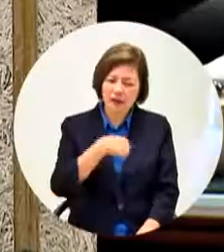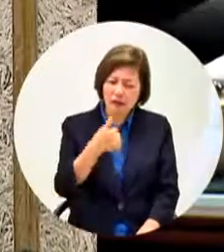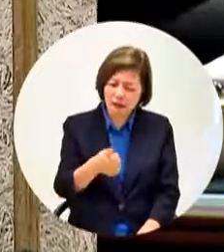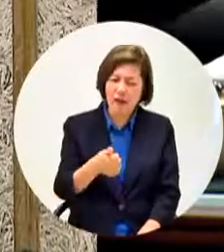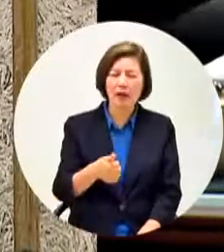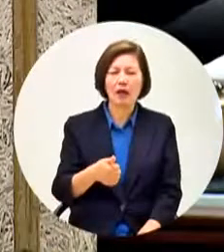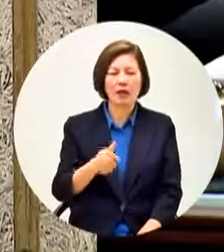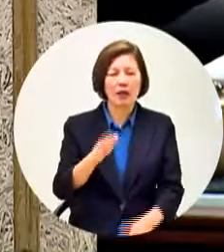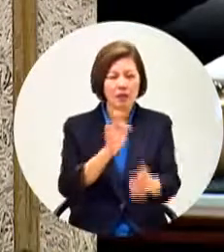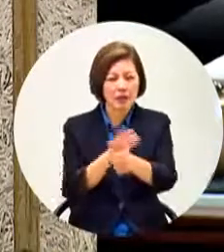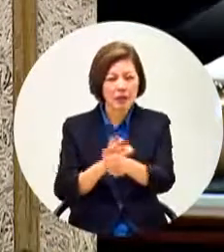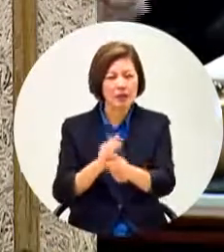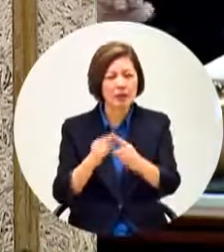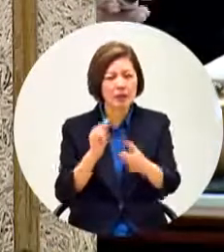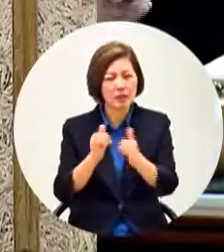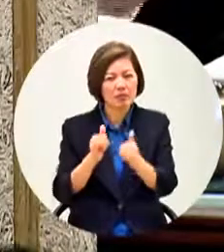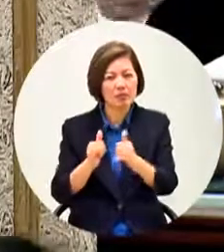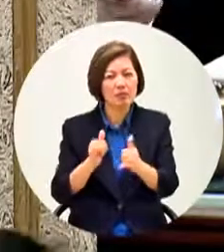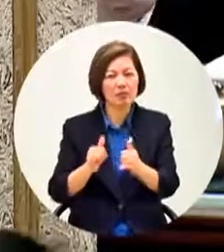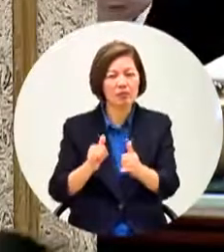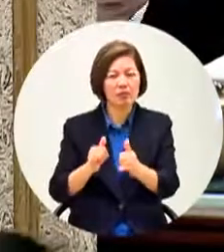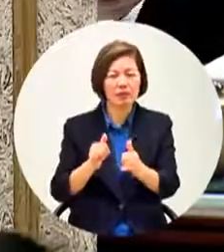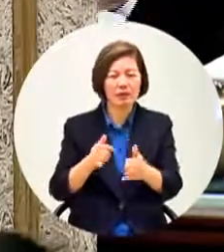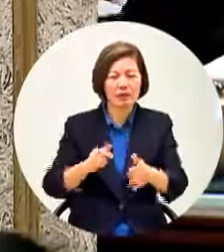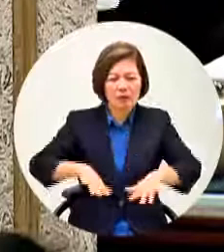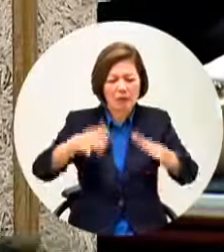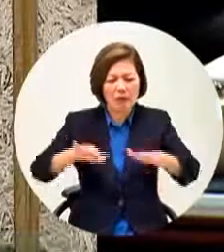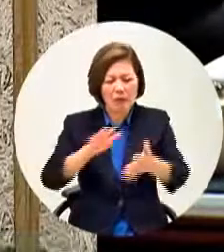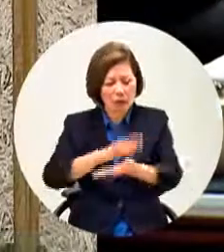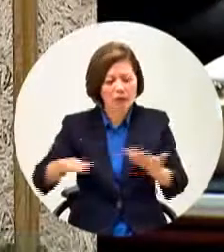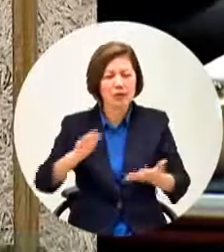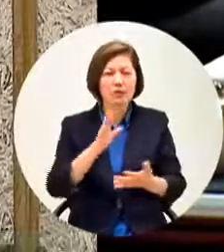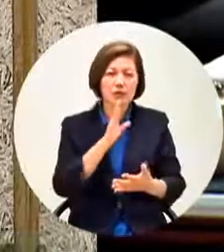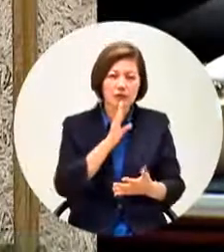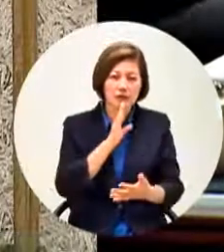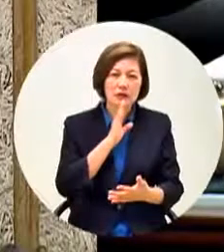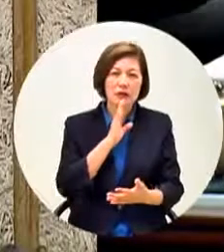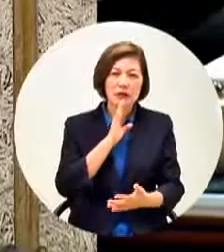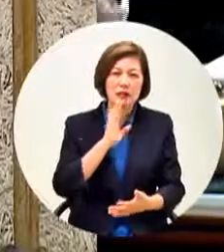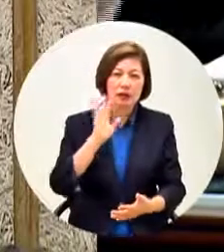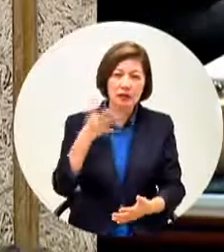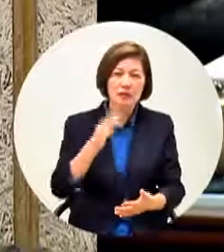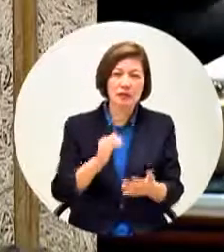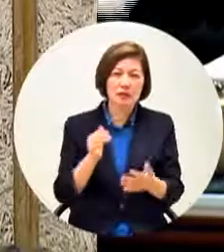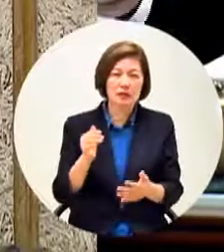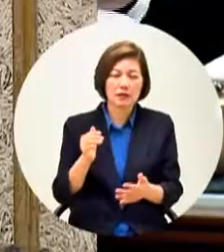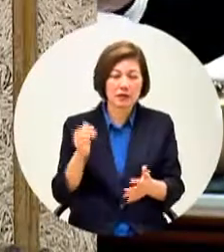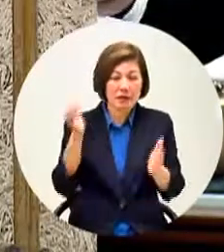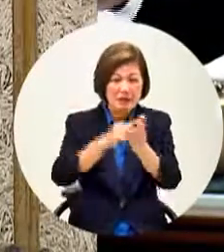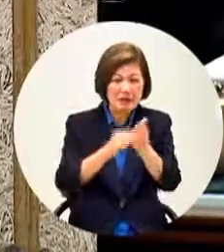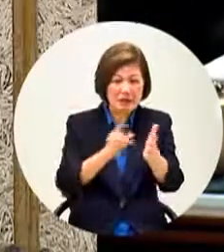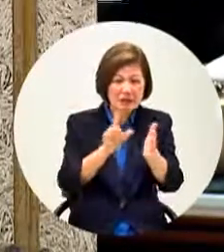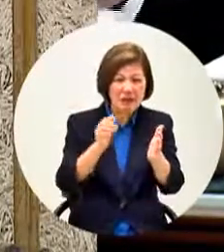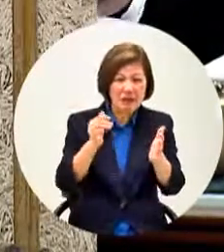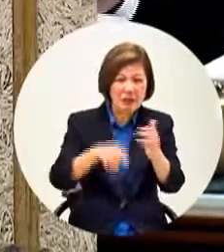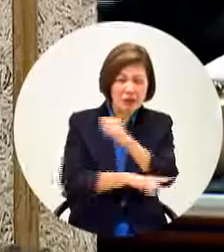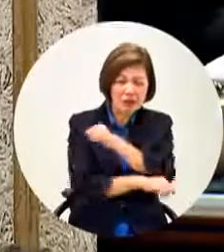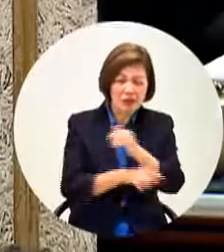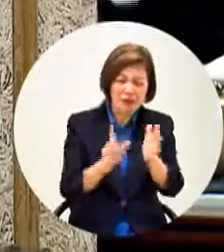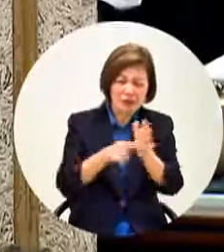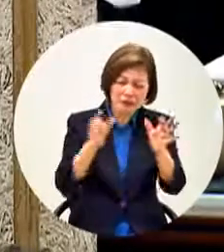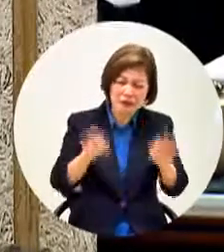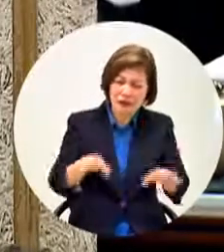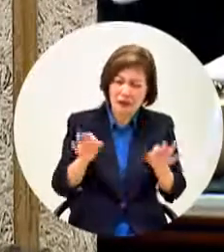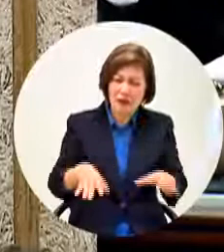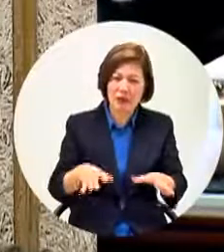民众来解决这个饮水的问题。莫讲安 浪费时间、浪费金钱，后果阁无出，阁有